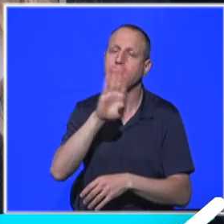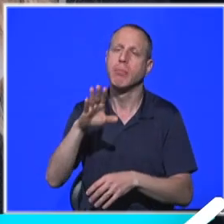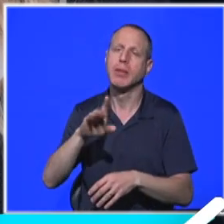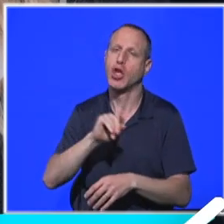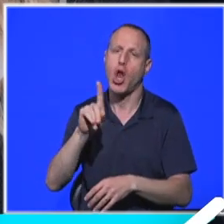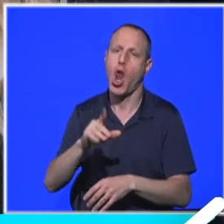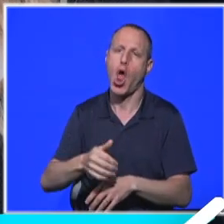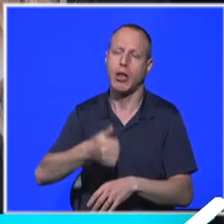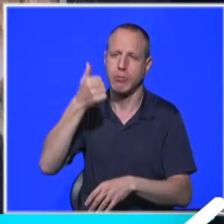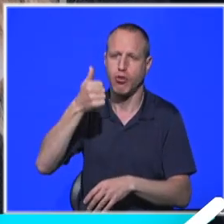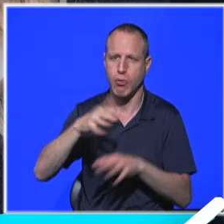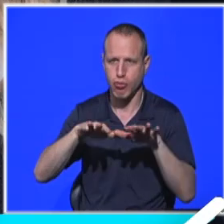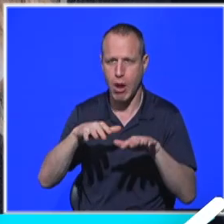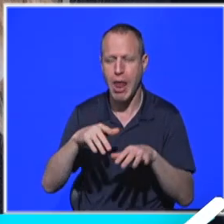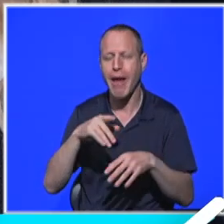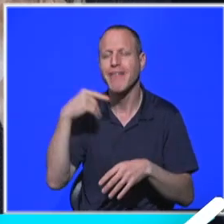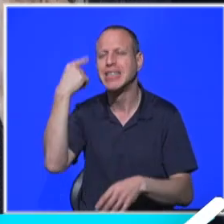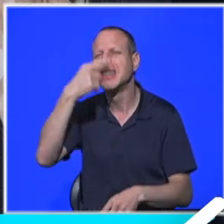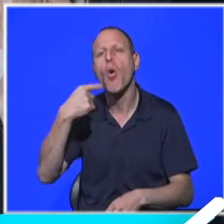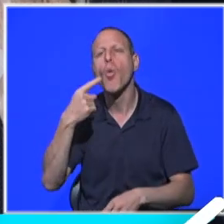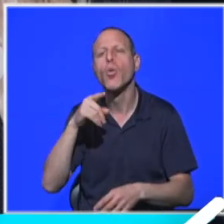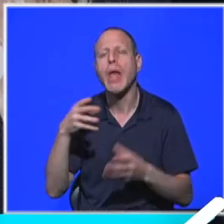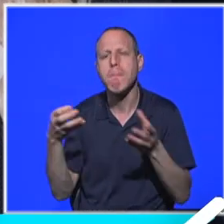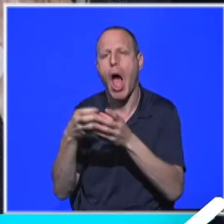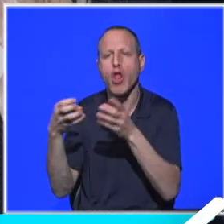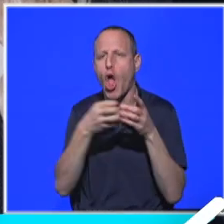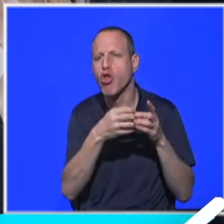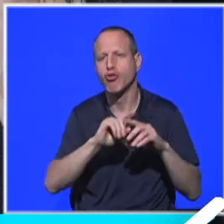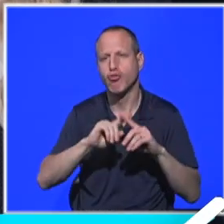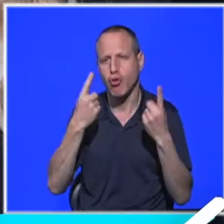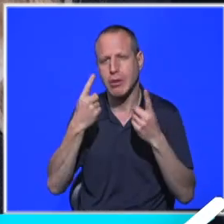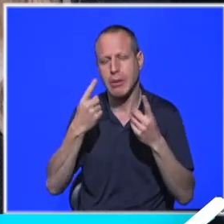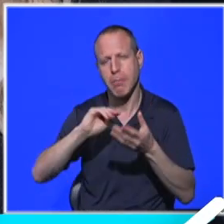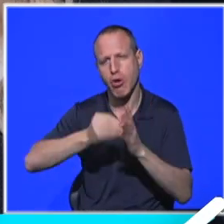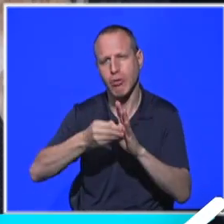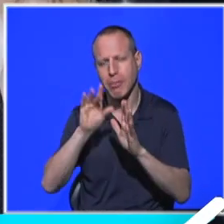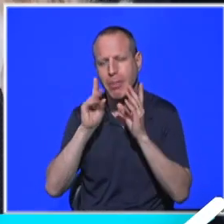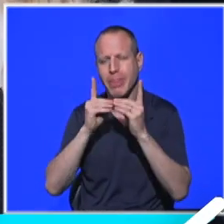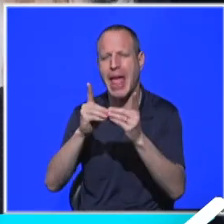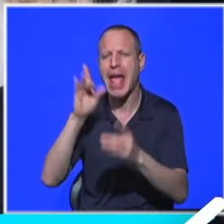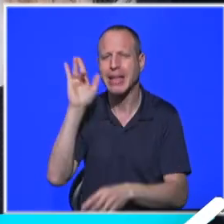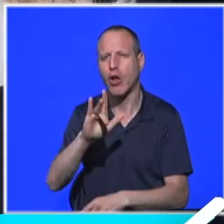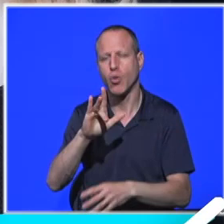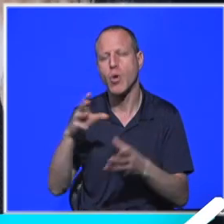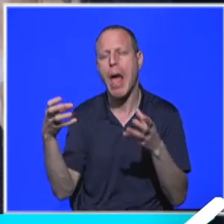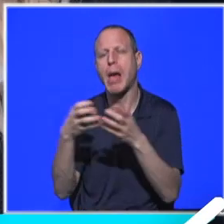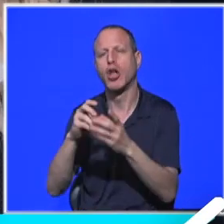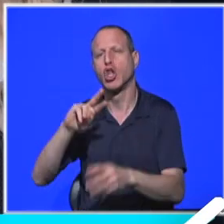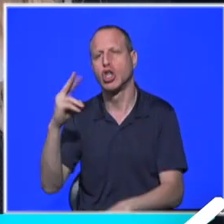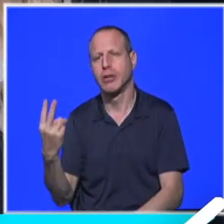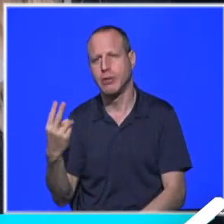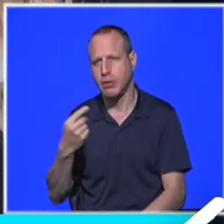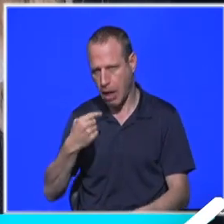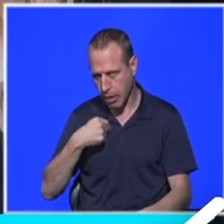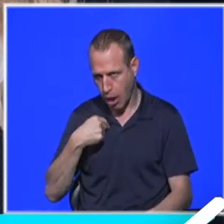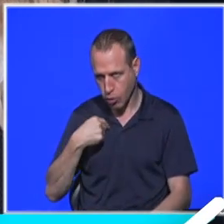על זהות בעצם, ואת הזהות, המחנות השונים מאשרים דרך ההתנגדות למחנה השני. זאת אומרת, אנחנו